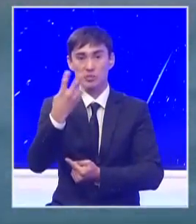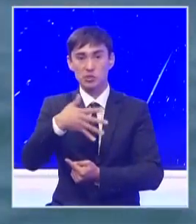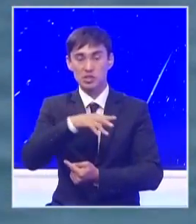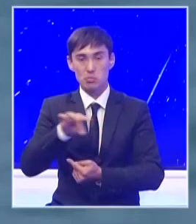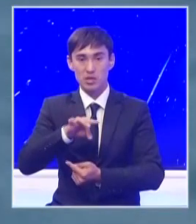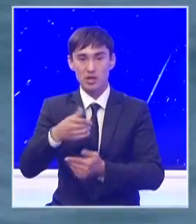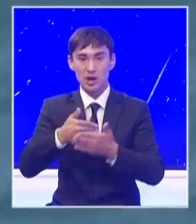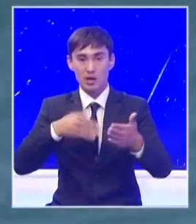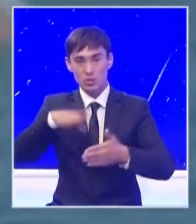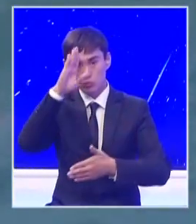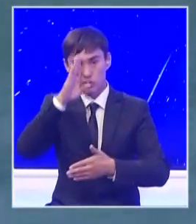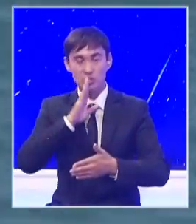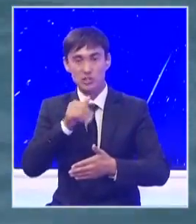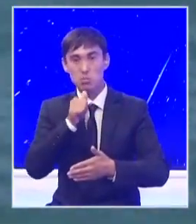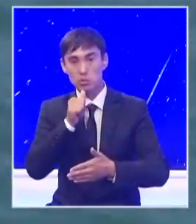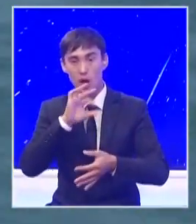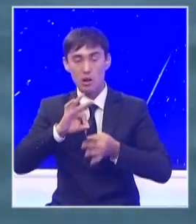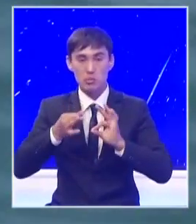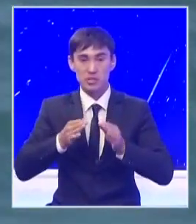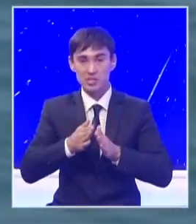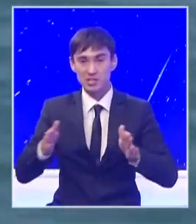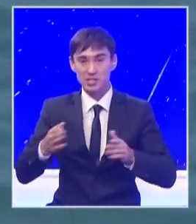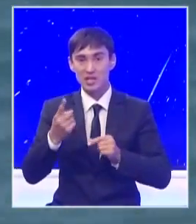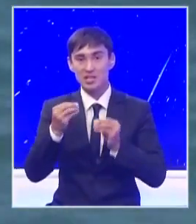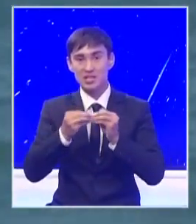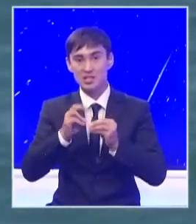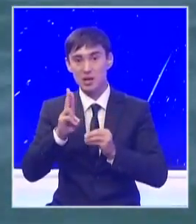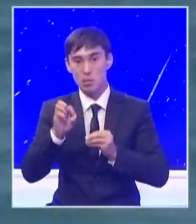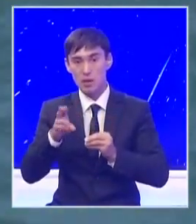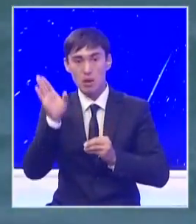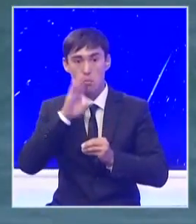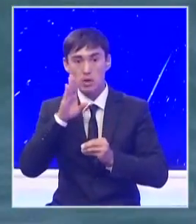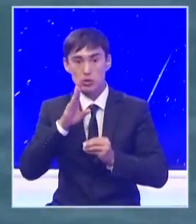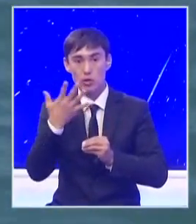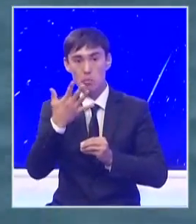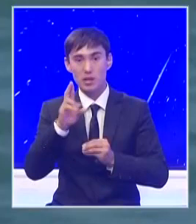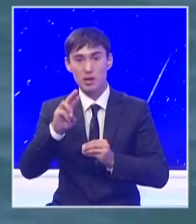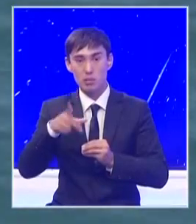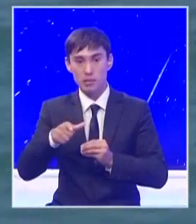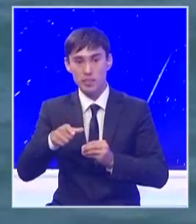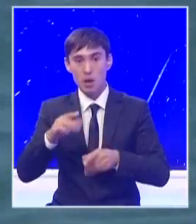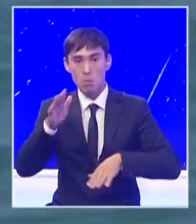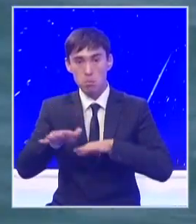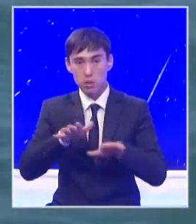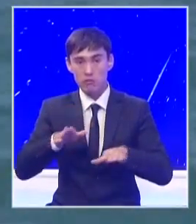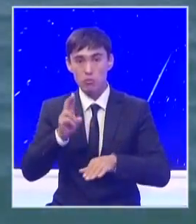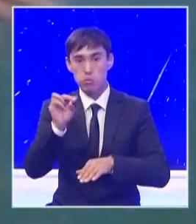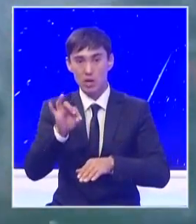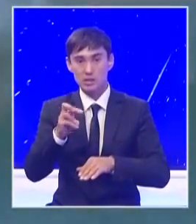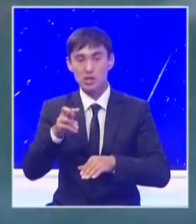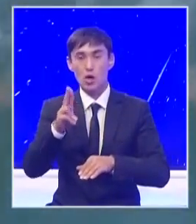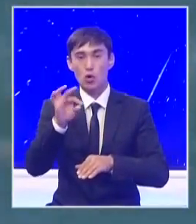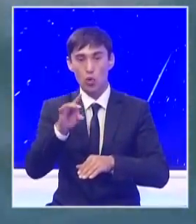женщины испытывали себя на прочность в олимпийской дистанции на 10 километров и морской миле на 5 километров. Плывут брасом, кролем и на